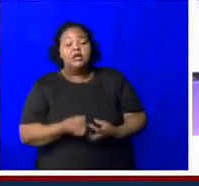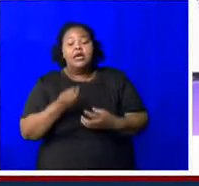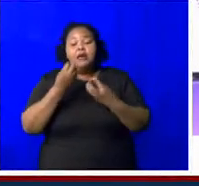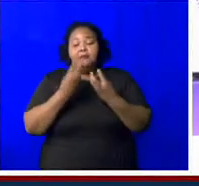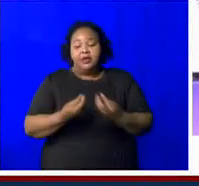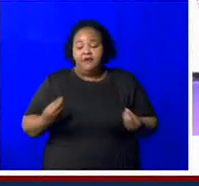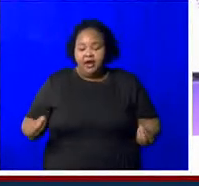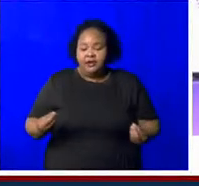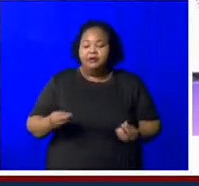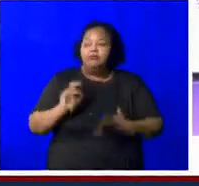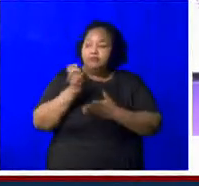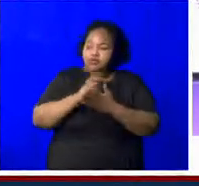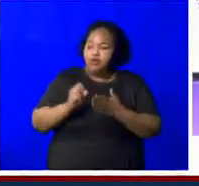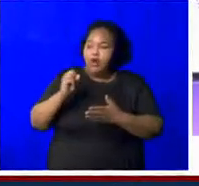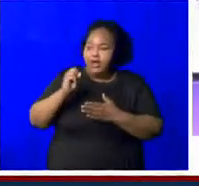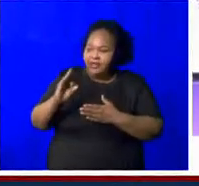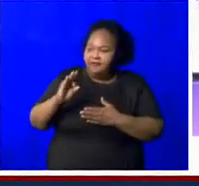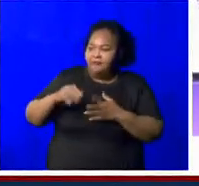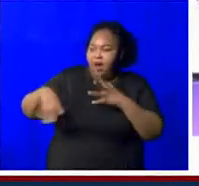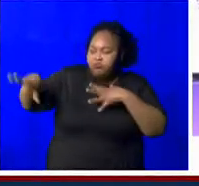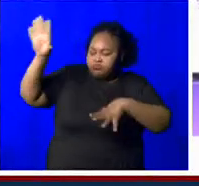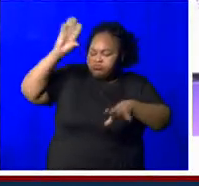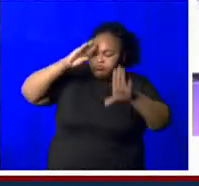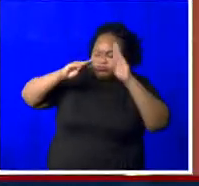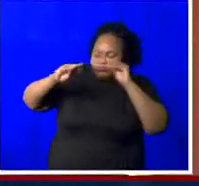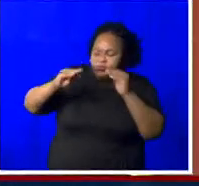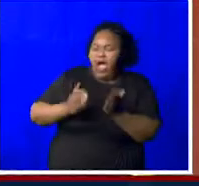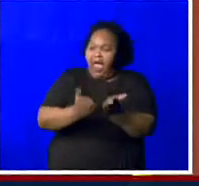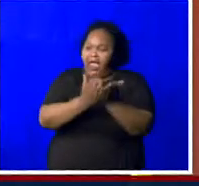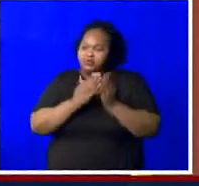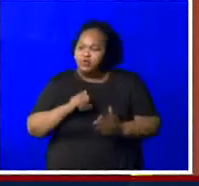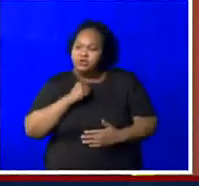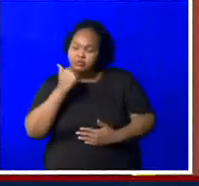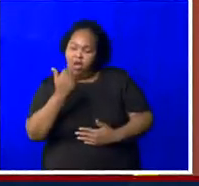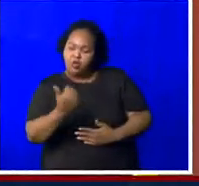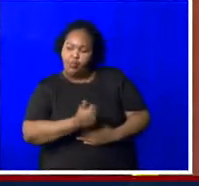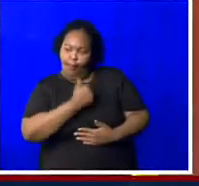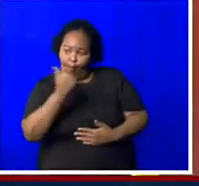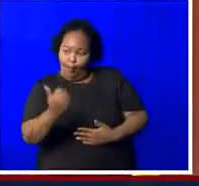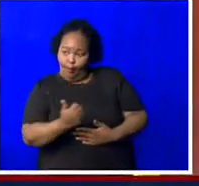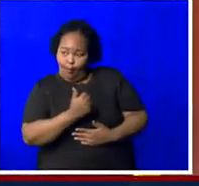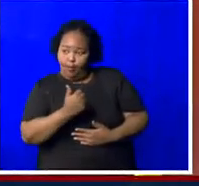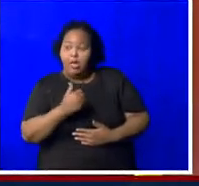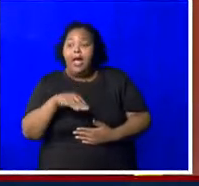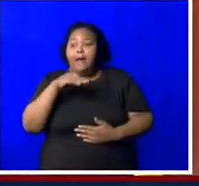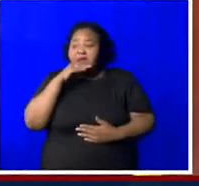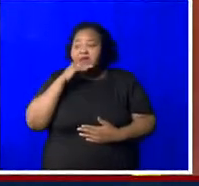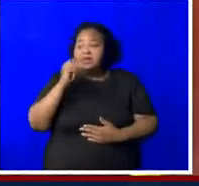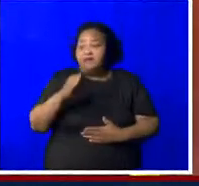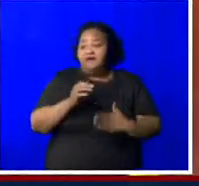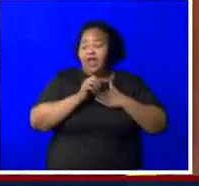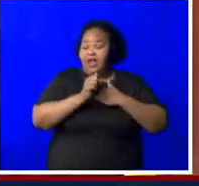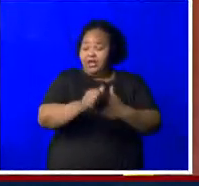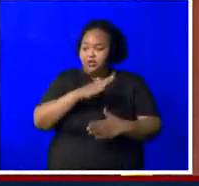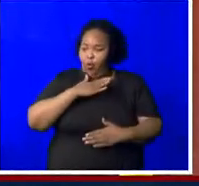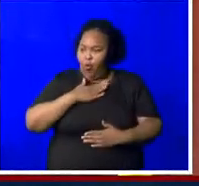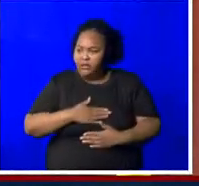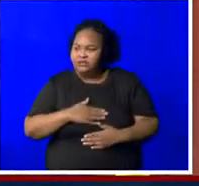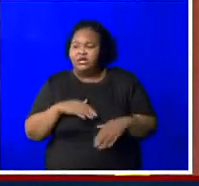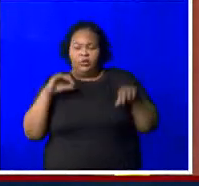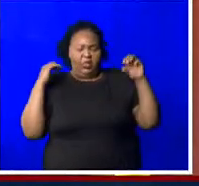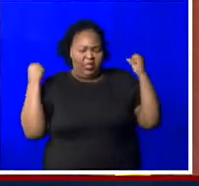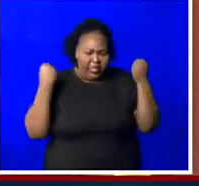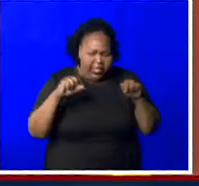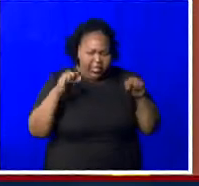ngokuthanda imfundo bayaconzisisa kuthi kuba ngumholi akudzingi ukuthi usebenzise mandla neludlame kude imibono yakho